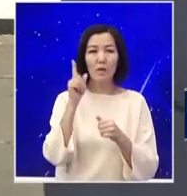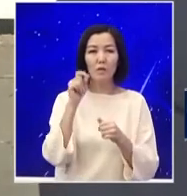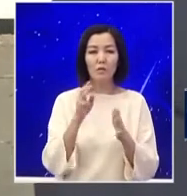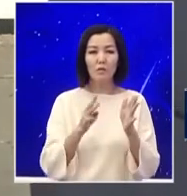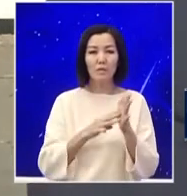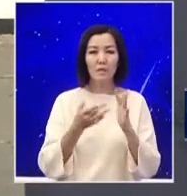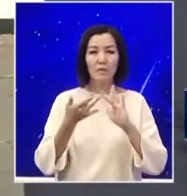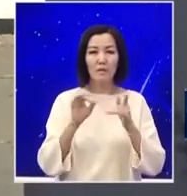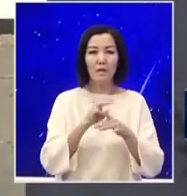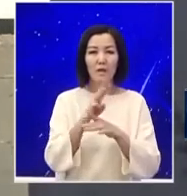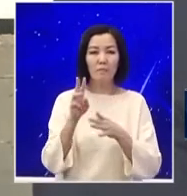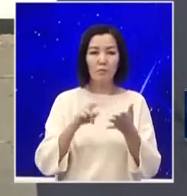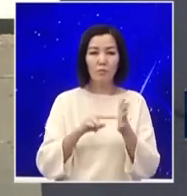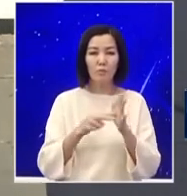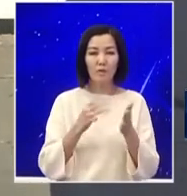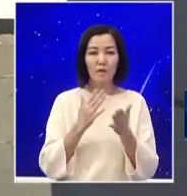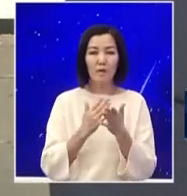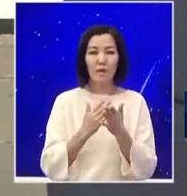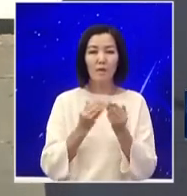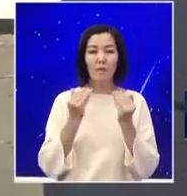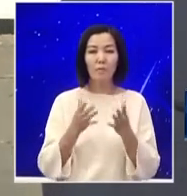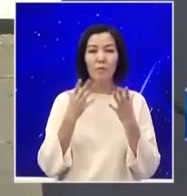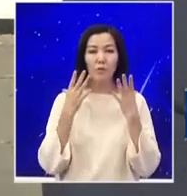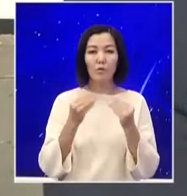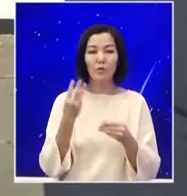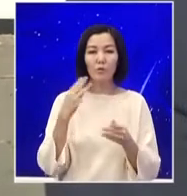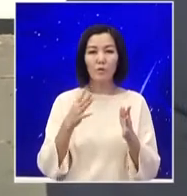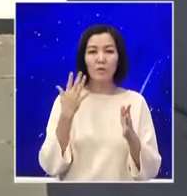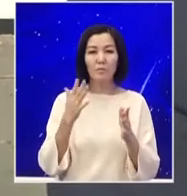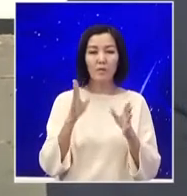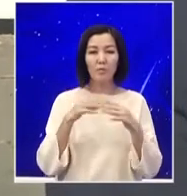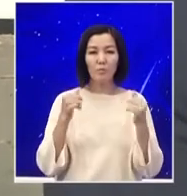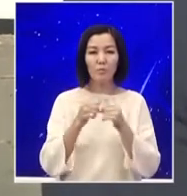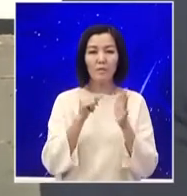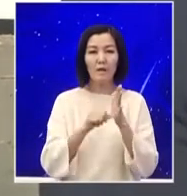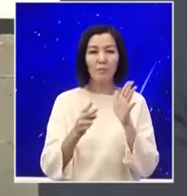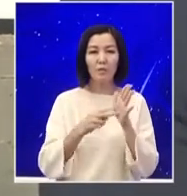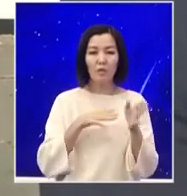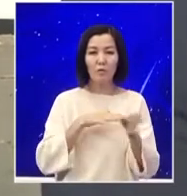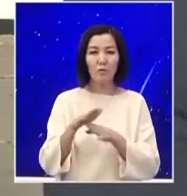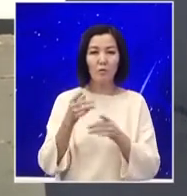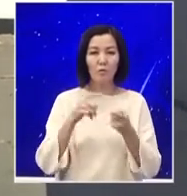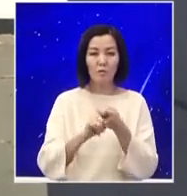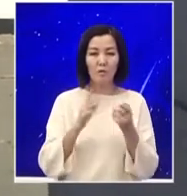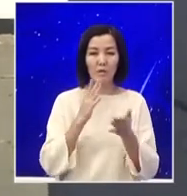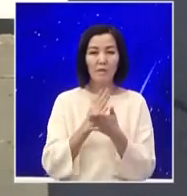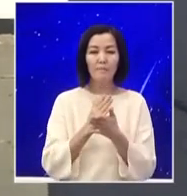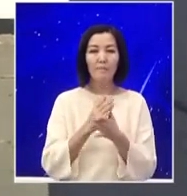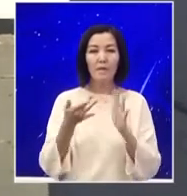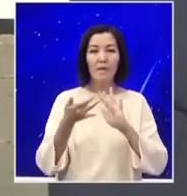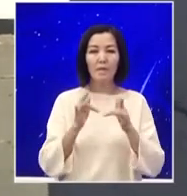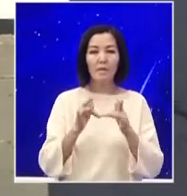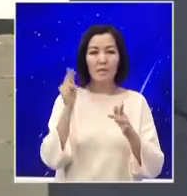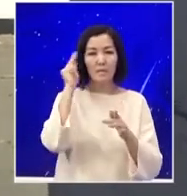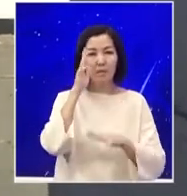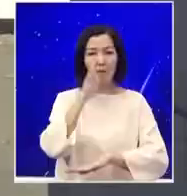баланы интернетпен қамту жоспарланған. Бүгінгі күні 35 отбасыда 67 балада интернет толыққанды бар. Ол кісілер интернетпен